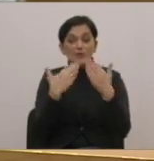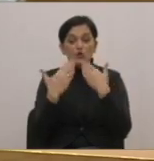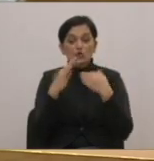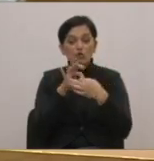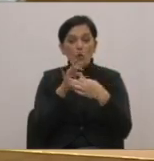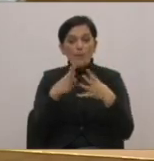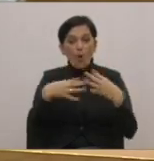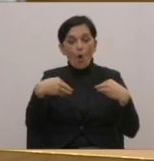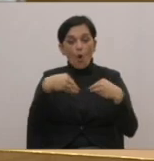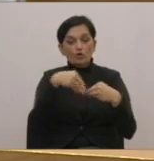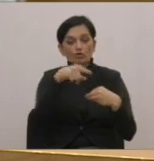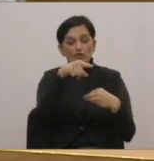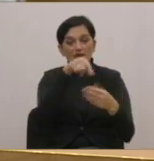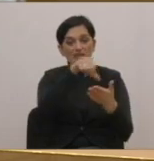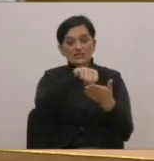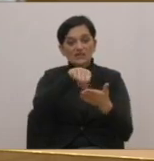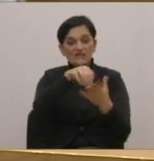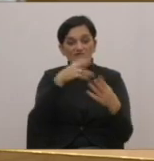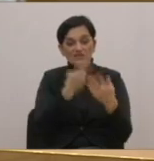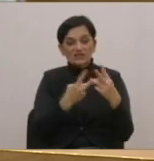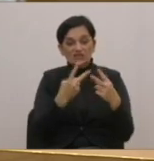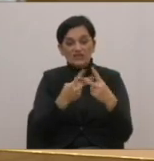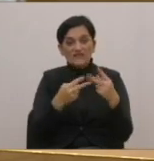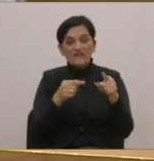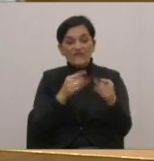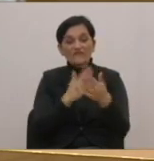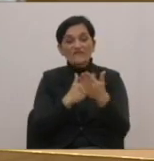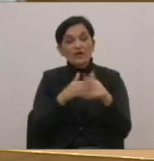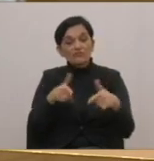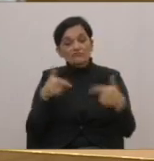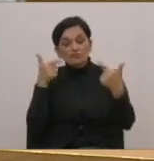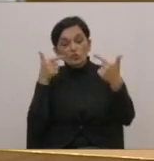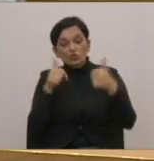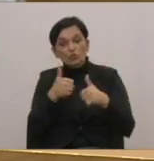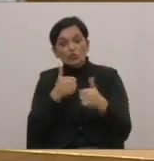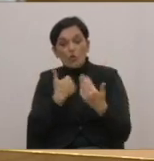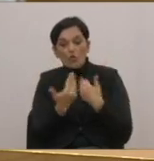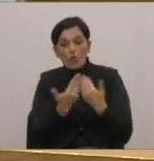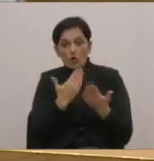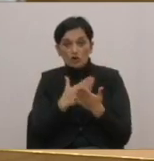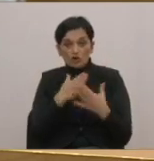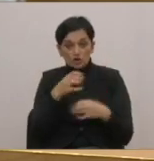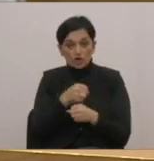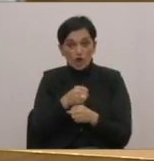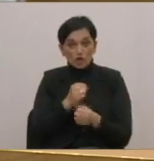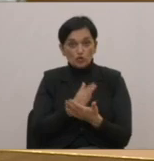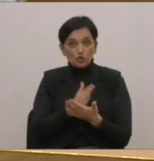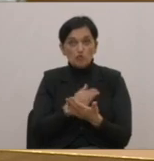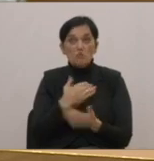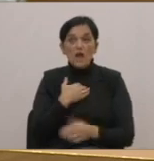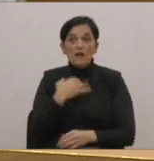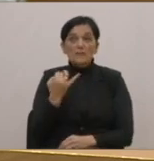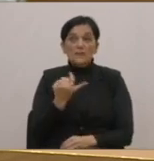ujahis a revedut si heși arian, aris. Rogor htebada, ramiș a spus, ahua, este mai bun, ramiș a spus, cit,